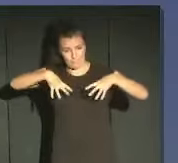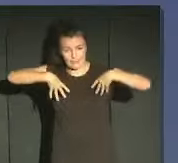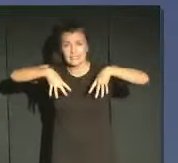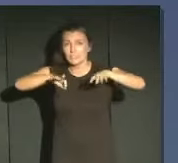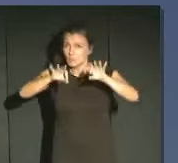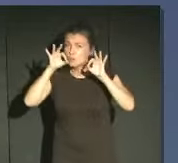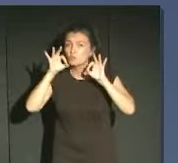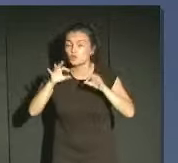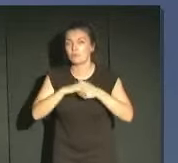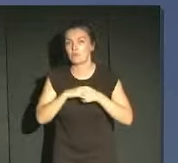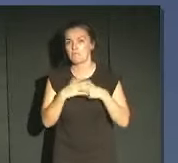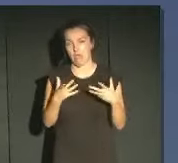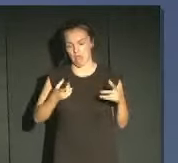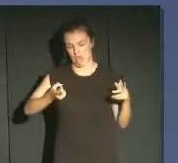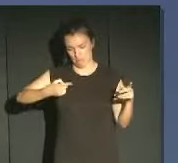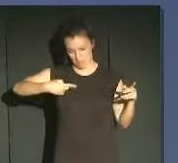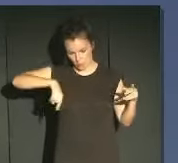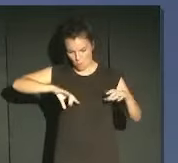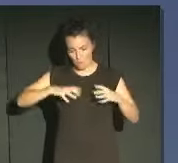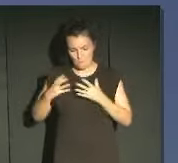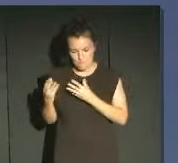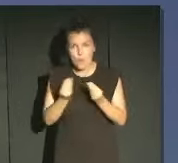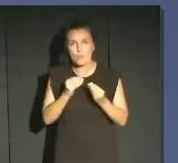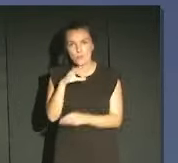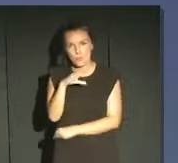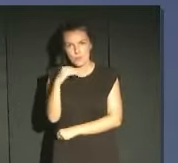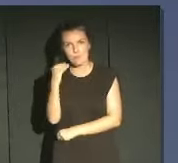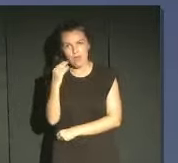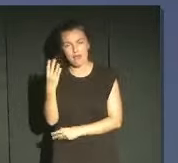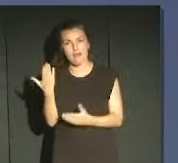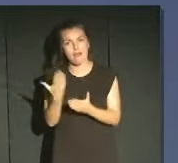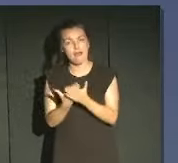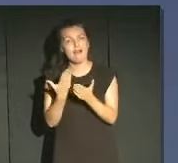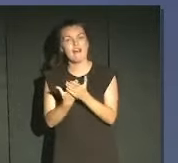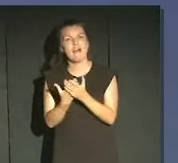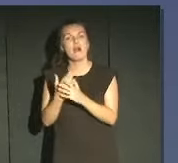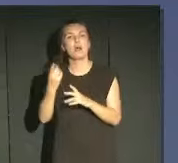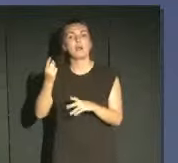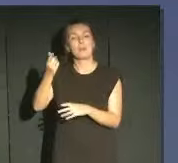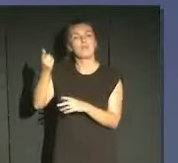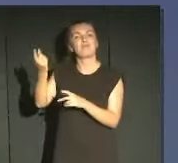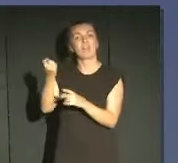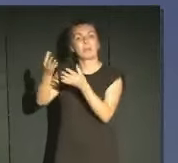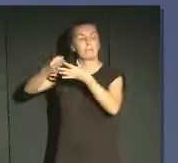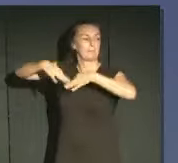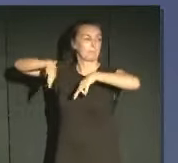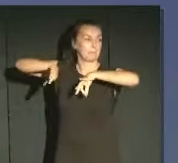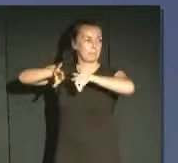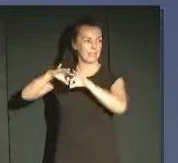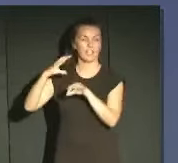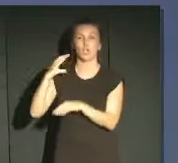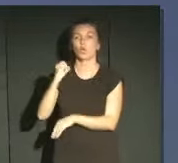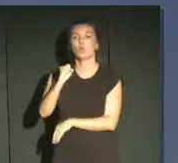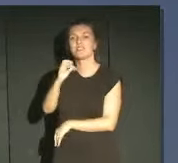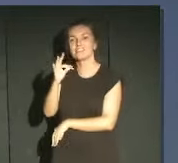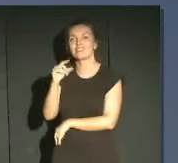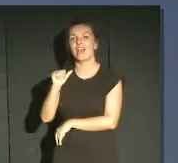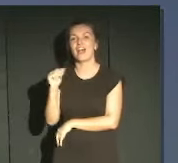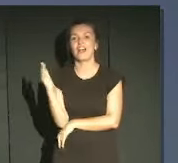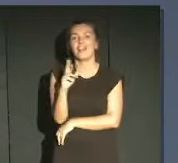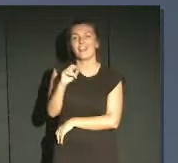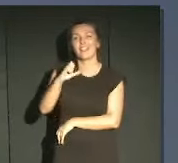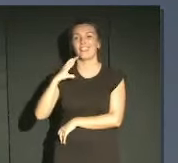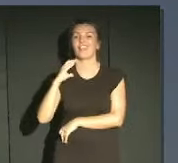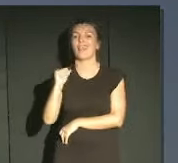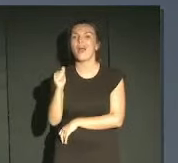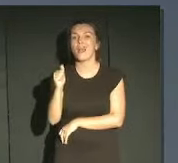tant que cumain en tant que peuple qu'on importe des produits par exemple du Costa Rica ou les normes où c'est envoie tu envoie là